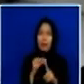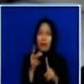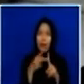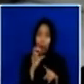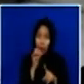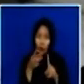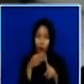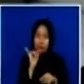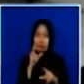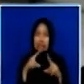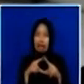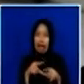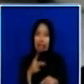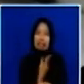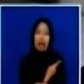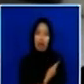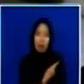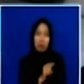ternyata ini karena